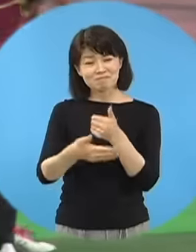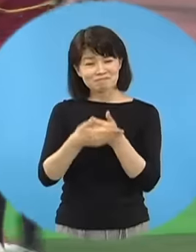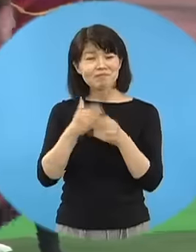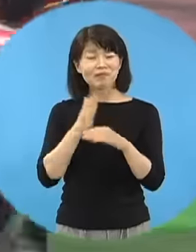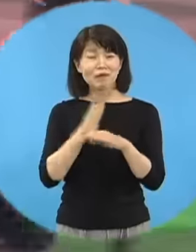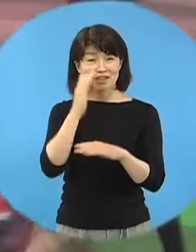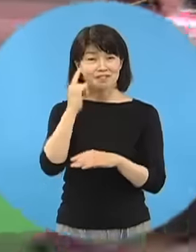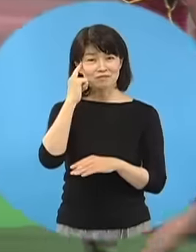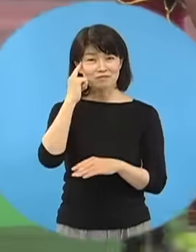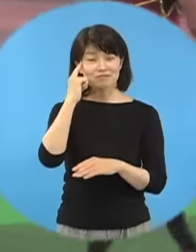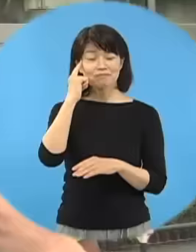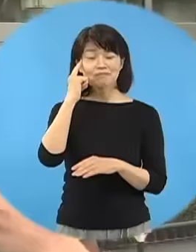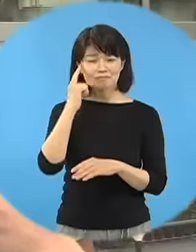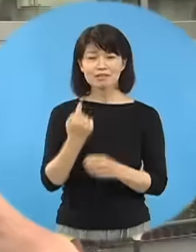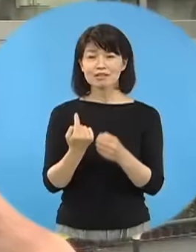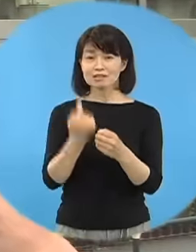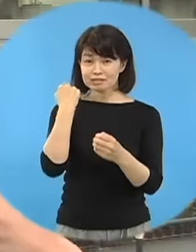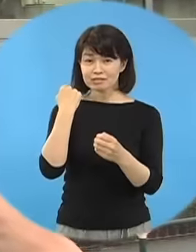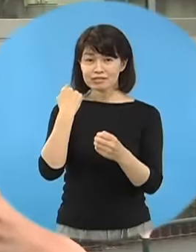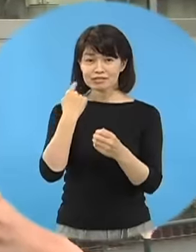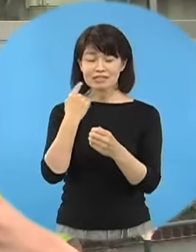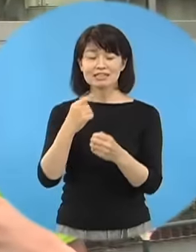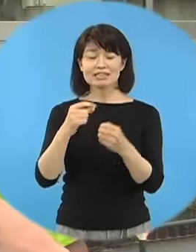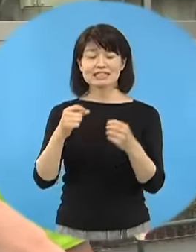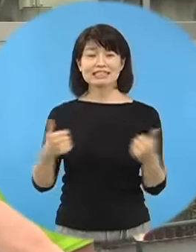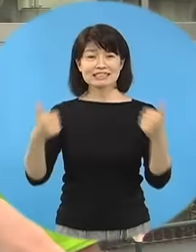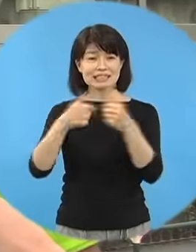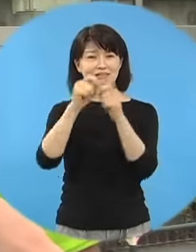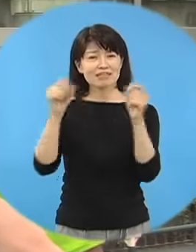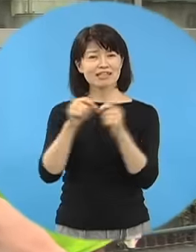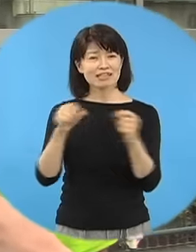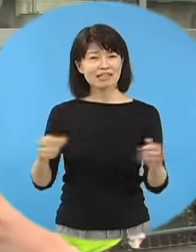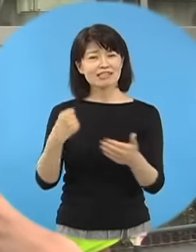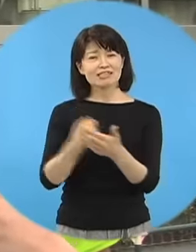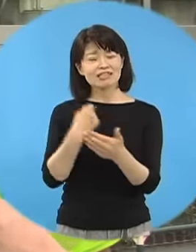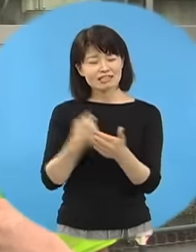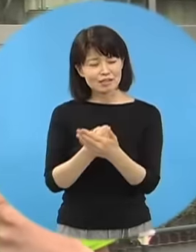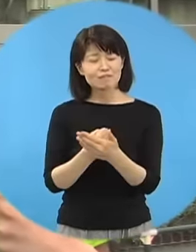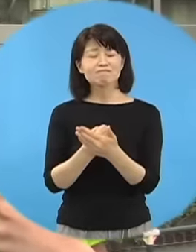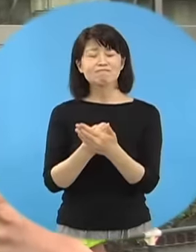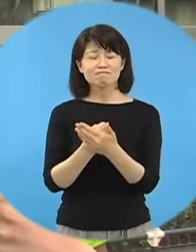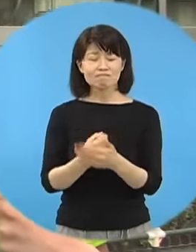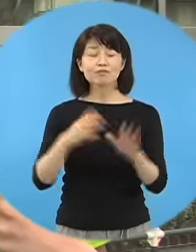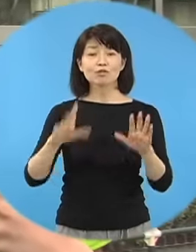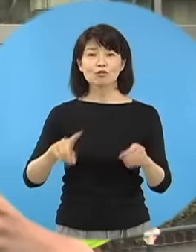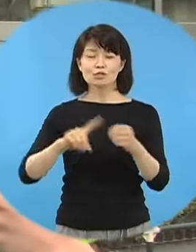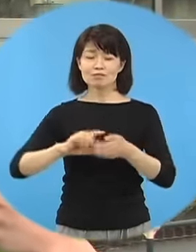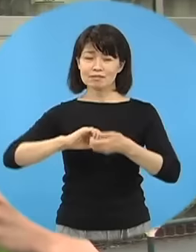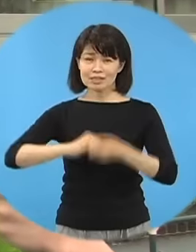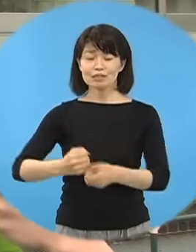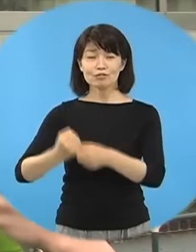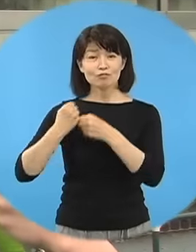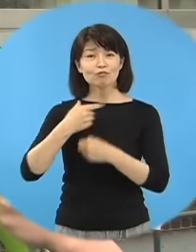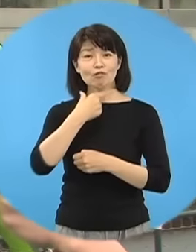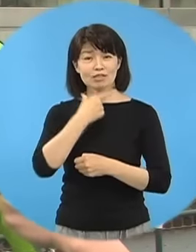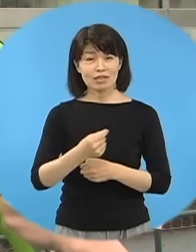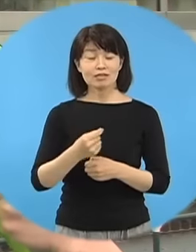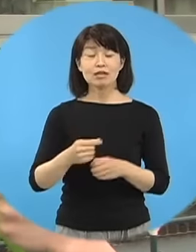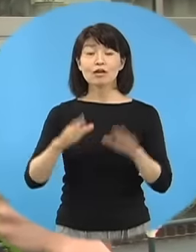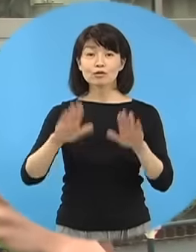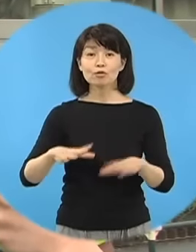トライはあの仲間がいいパス掘ってくれたからなんですけどあの去年事務たちにあの不ない結果で東さんの決勝まで行けてあの